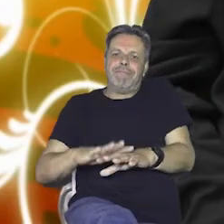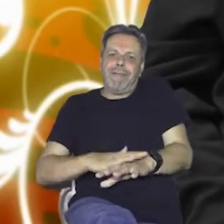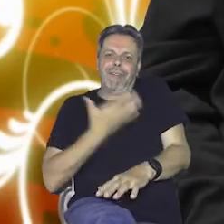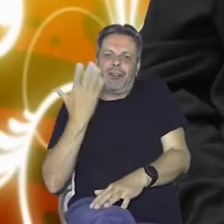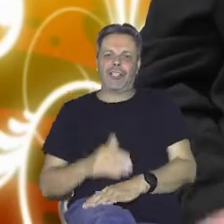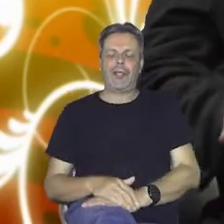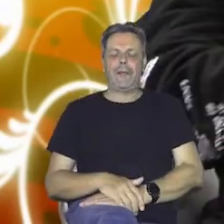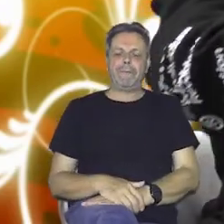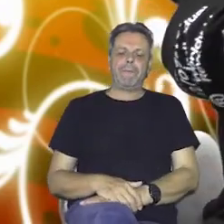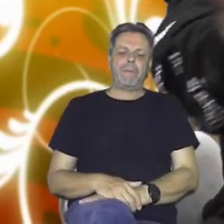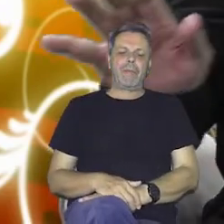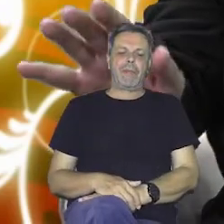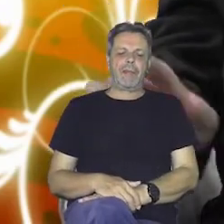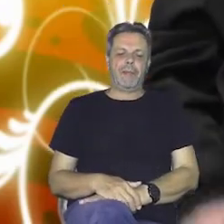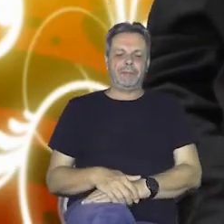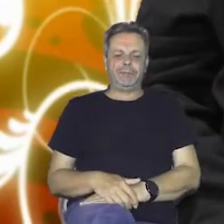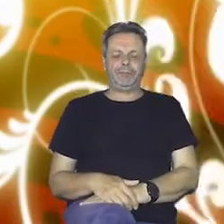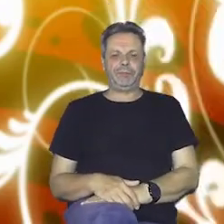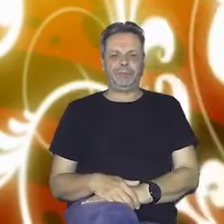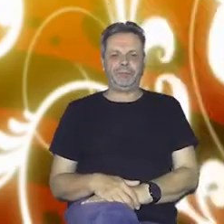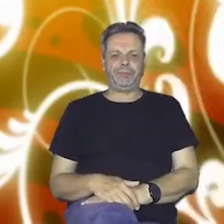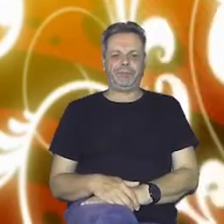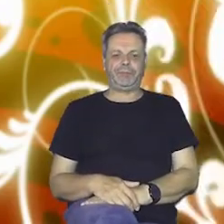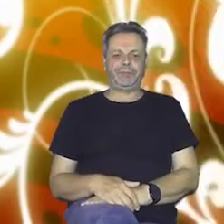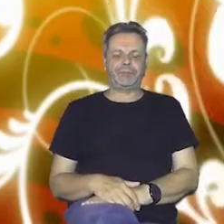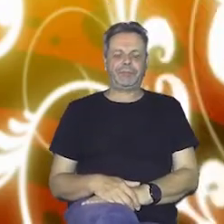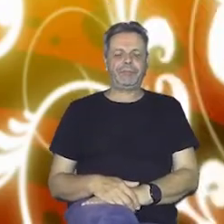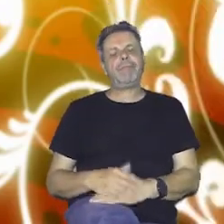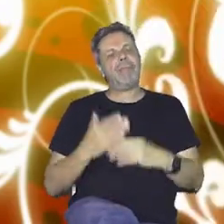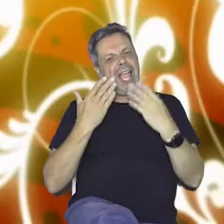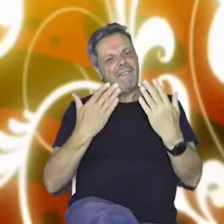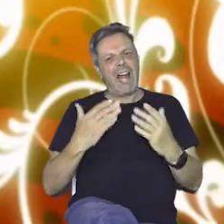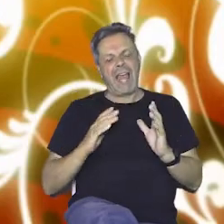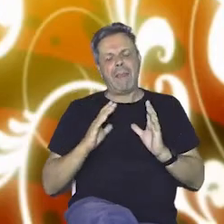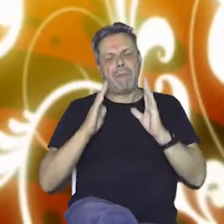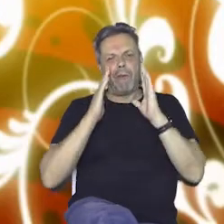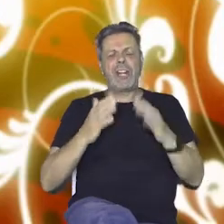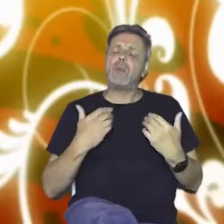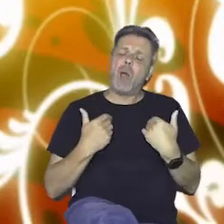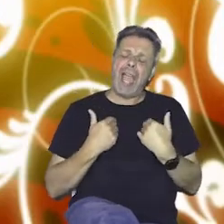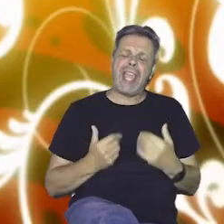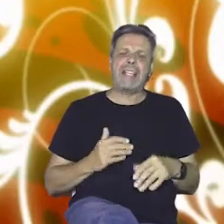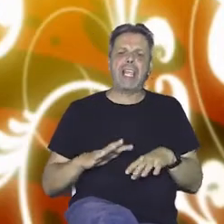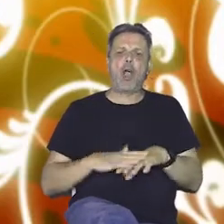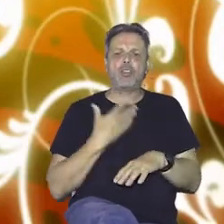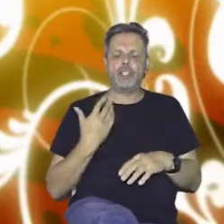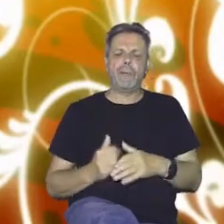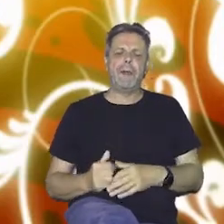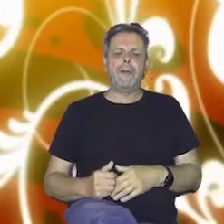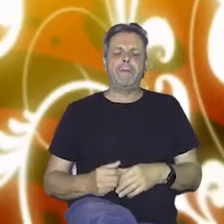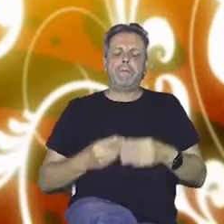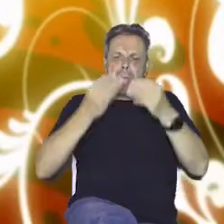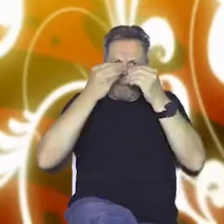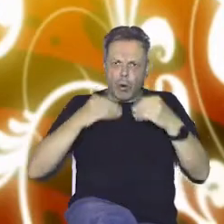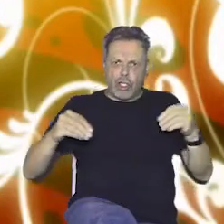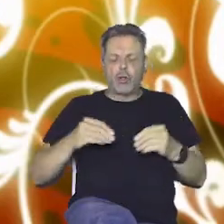se dogodi. Mi smo se puno znači, viđali. Možemo biti na tijelu. Da, evo. I hvala lijepo na povjerenju, a ja se osjećam posebno počašćenom